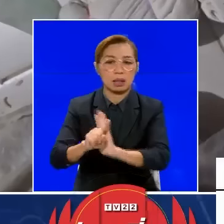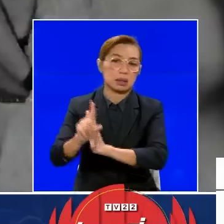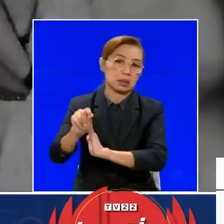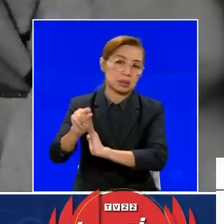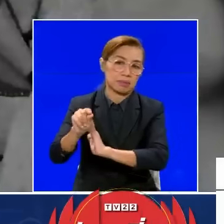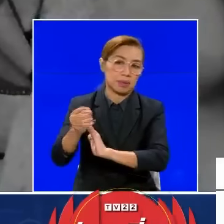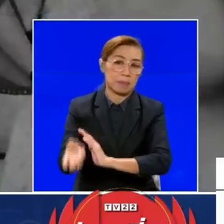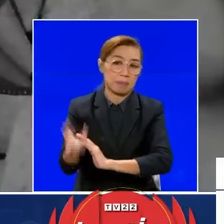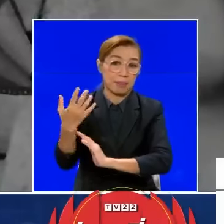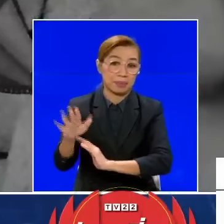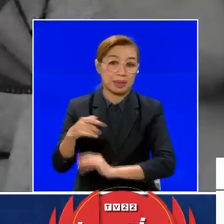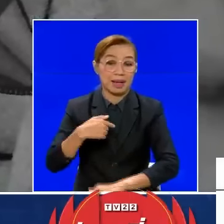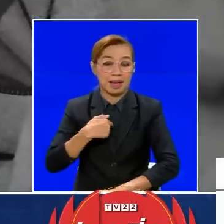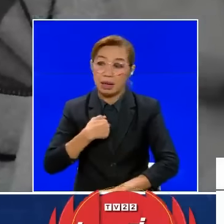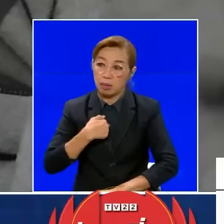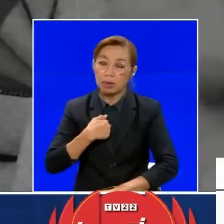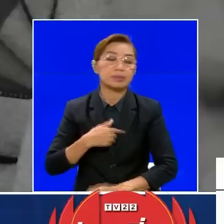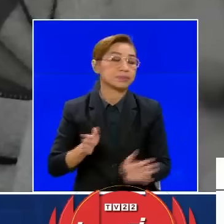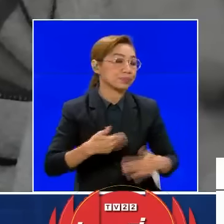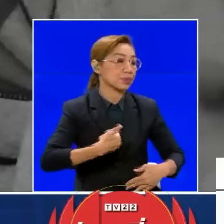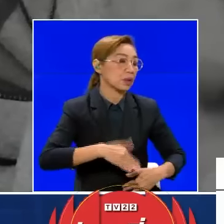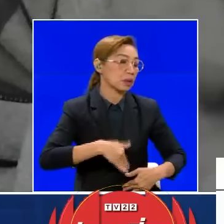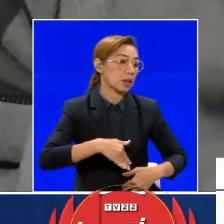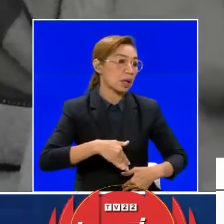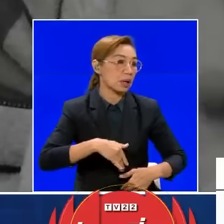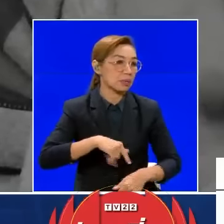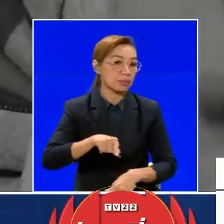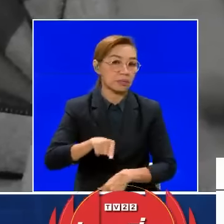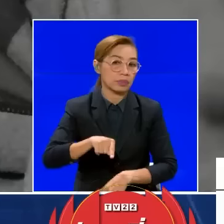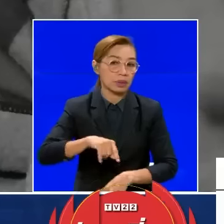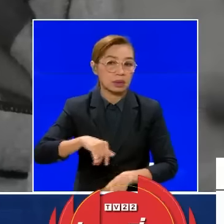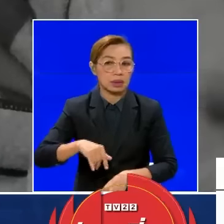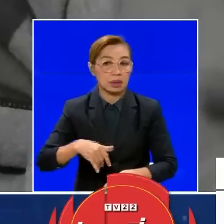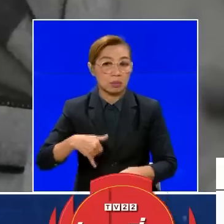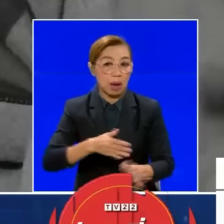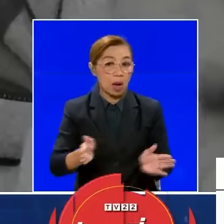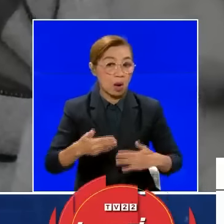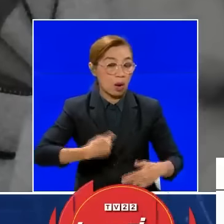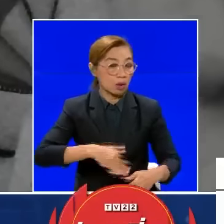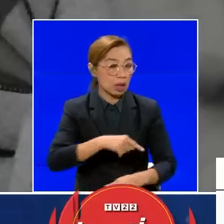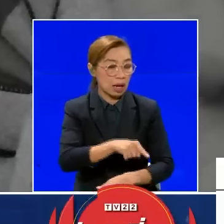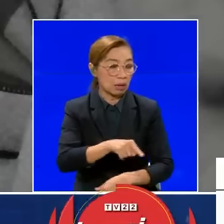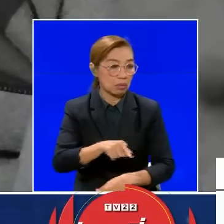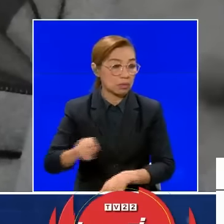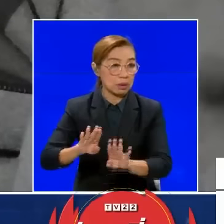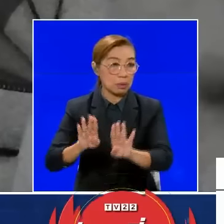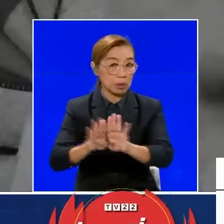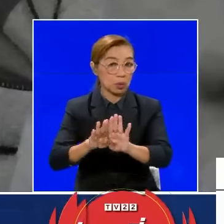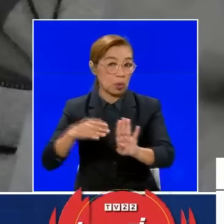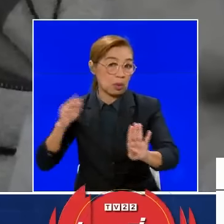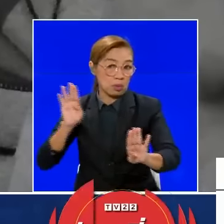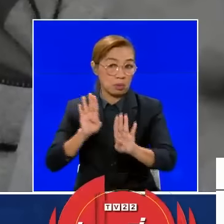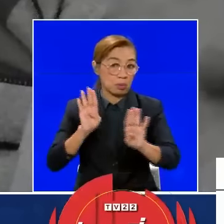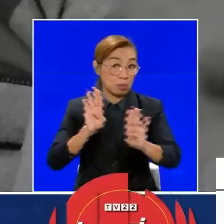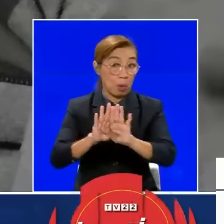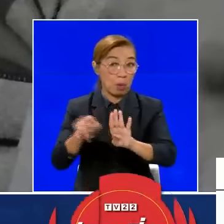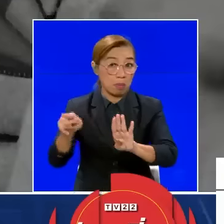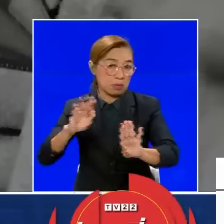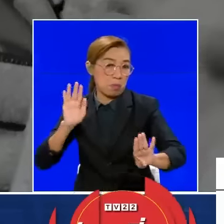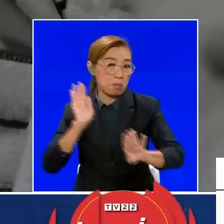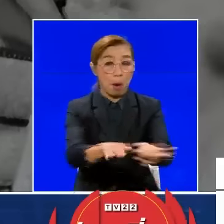าทีได้เราก็จะลุกขึ้นไปเข้าห้องน้ำพอดีก็เดินลงจากไม้นั่นนะถือไม้เข้าห้องน้ำพอดีมันถีบประตูครั้งแรกไม่หลุดเราว่าเสียเ